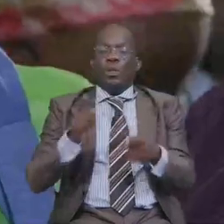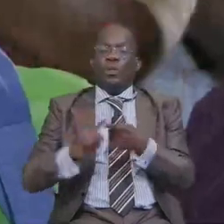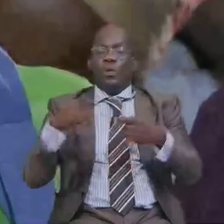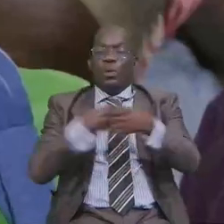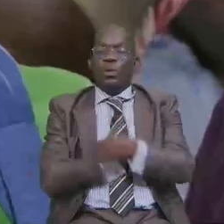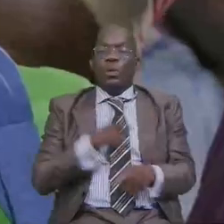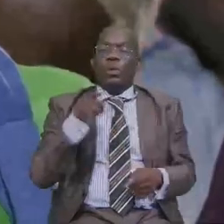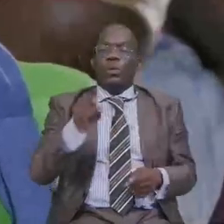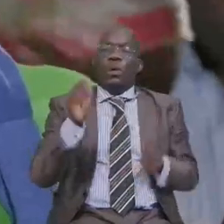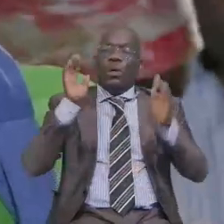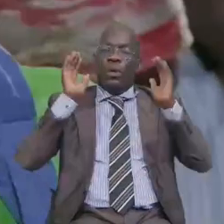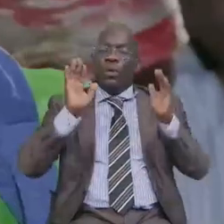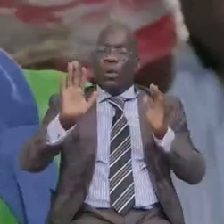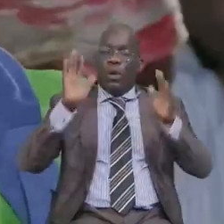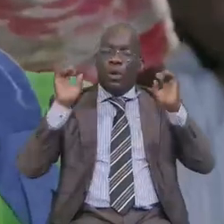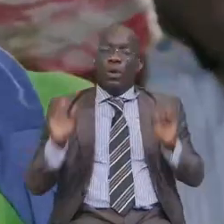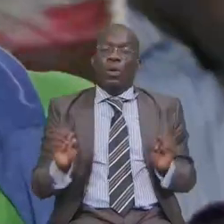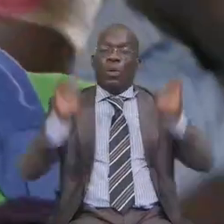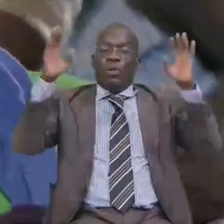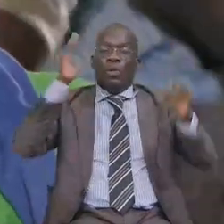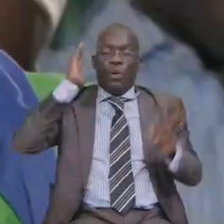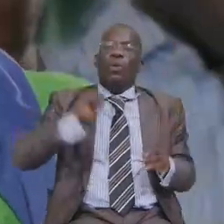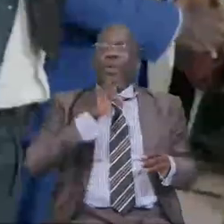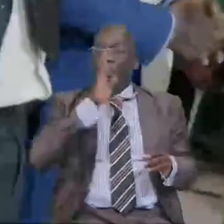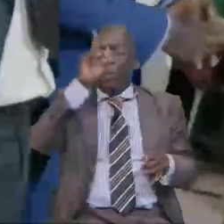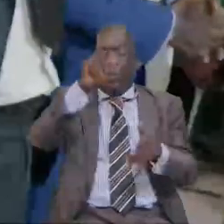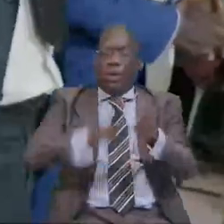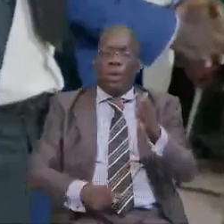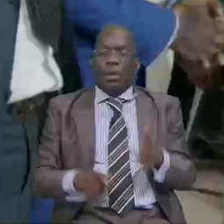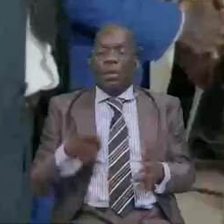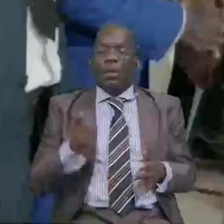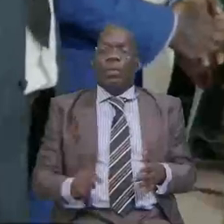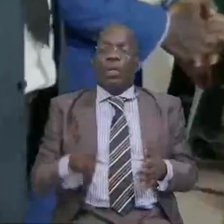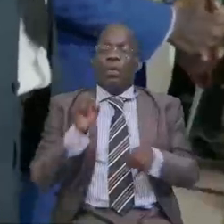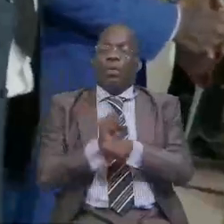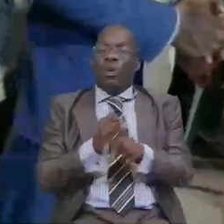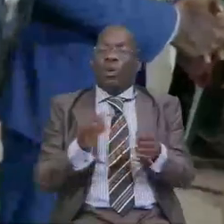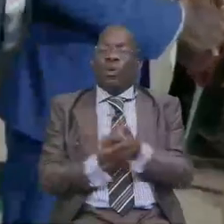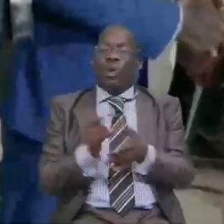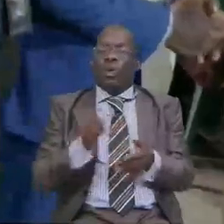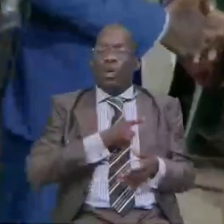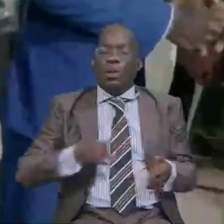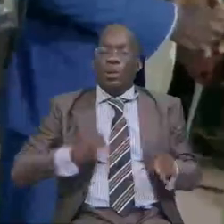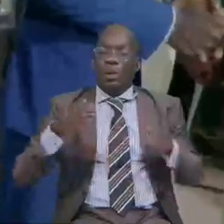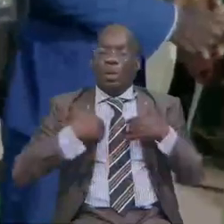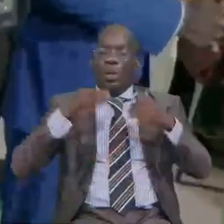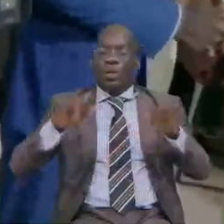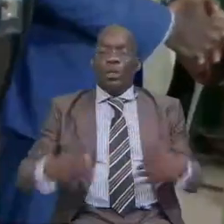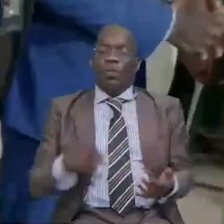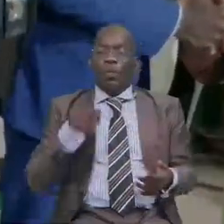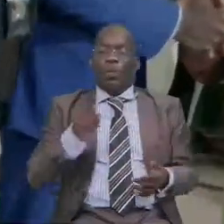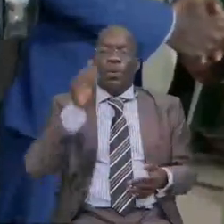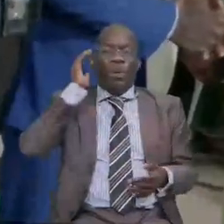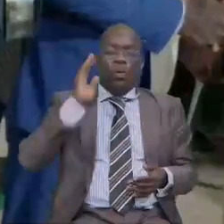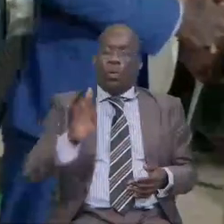ta consécration ne va pas diminuer. Et la commission que le Seigneur t'a donnée